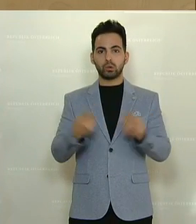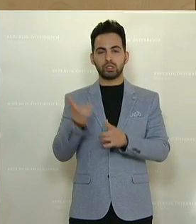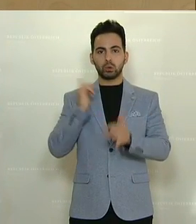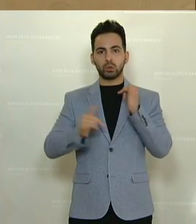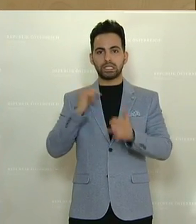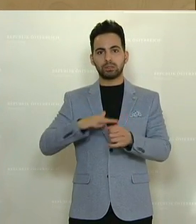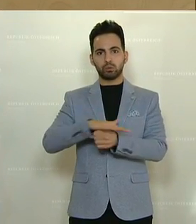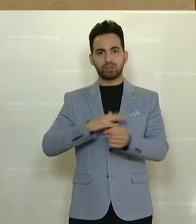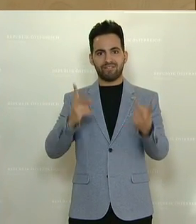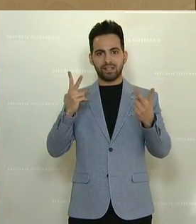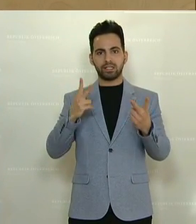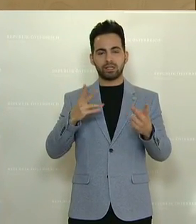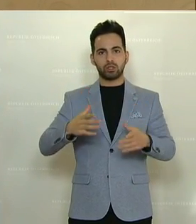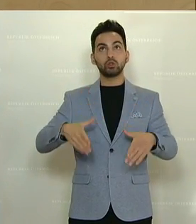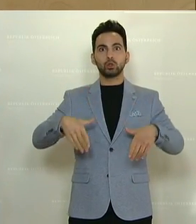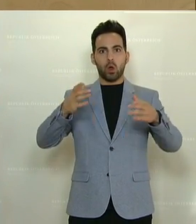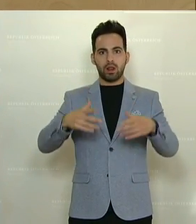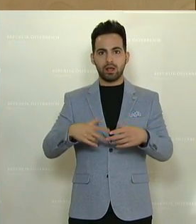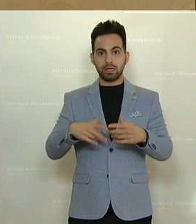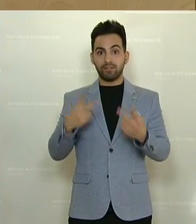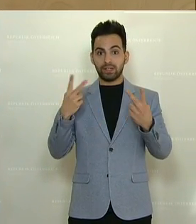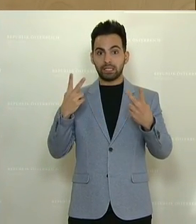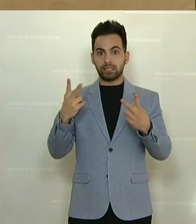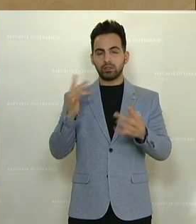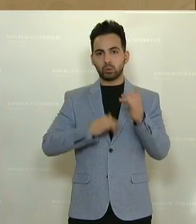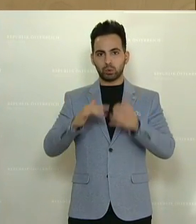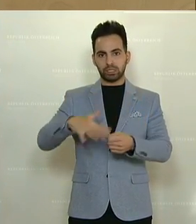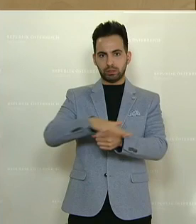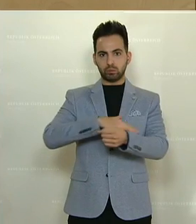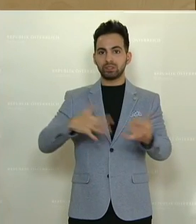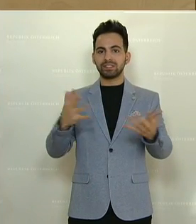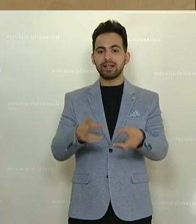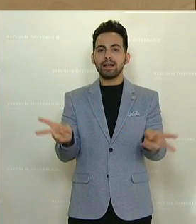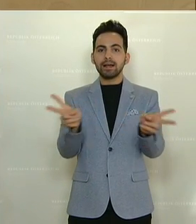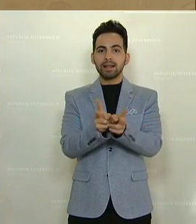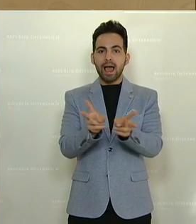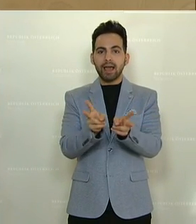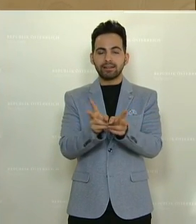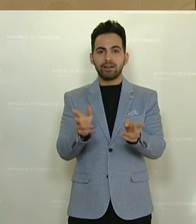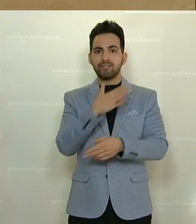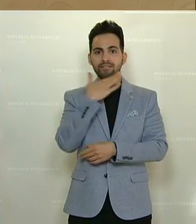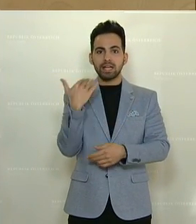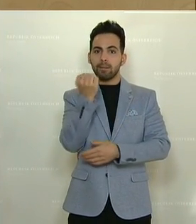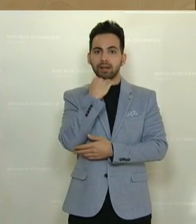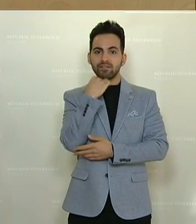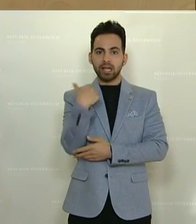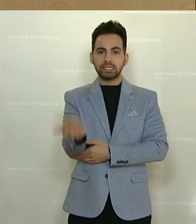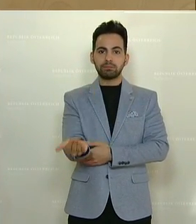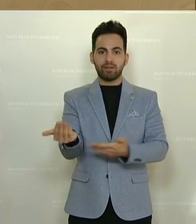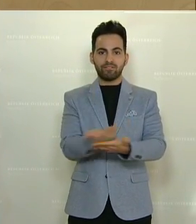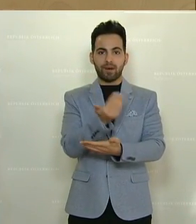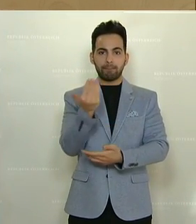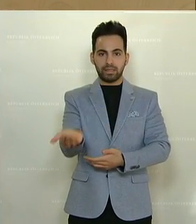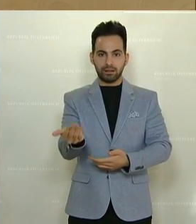ganz, ganz wichtige Säule. Und eine zentrale Stütze des Tourismus, es ist angesprochen worden, sind die kleinen, vielen Privatzimmervermieter, die